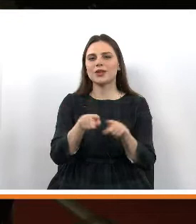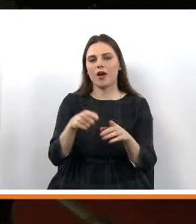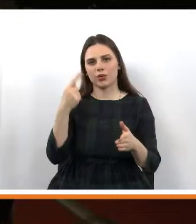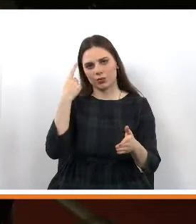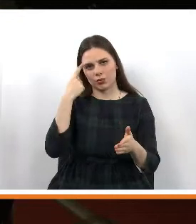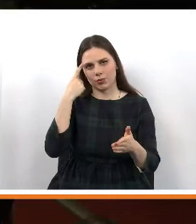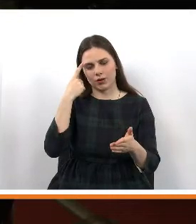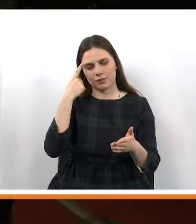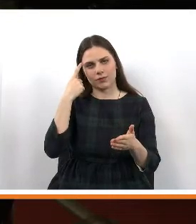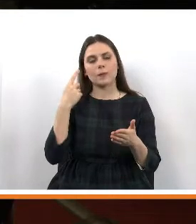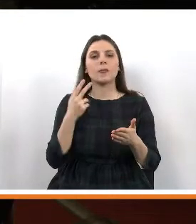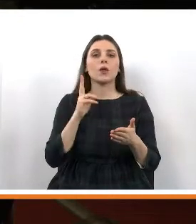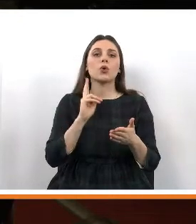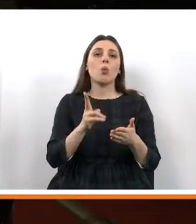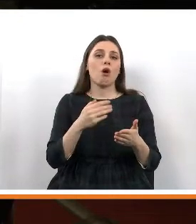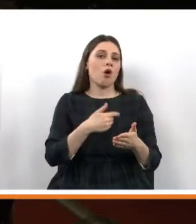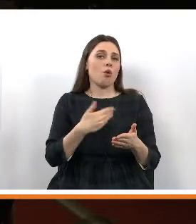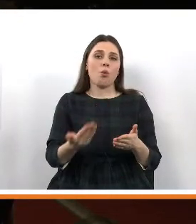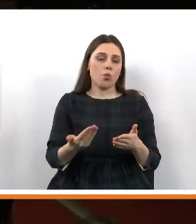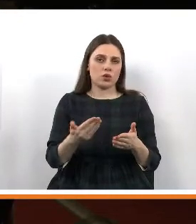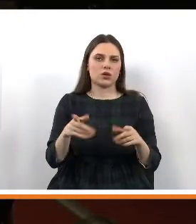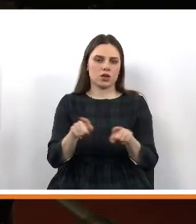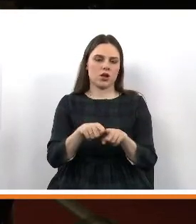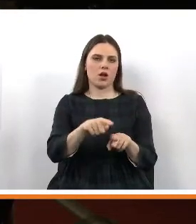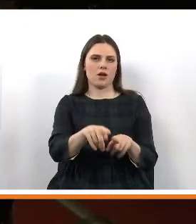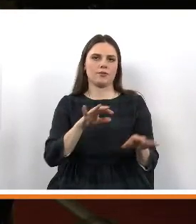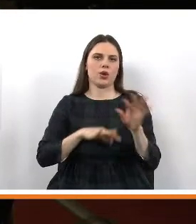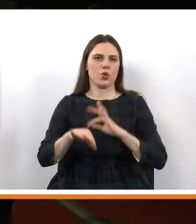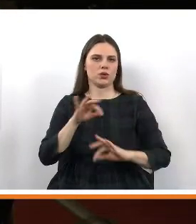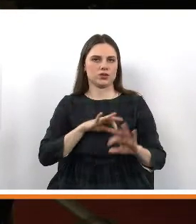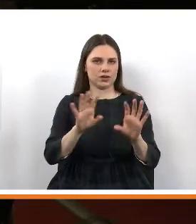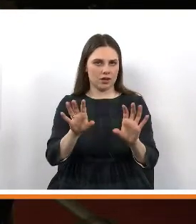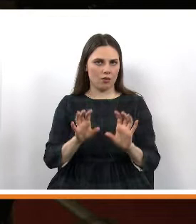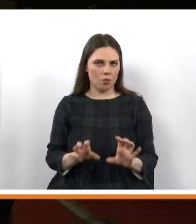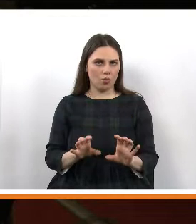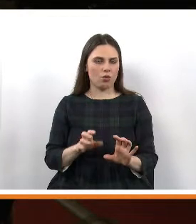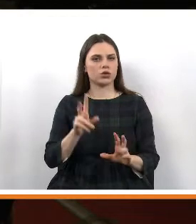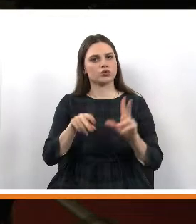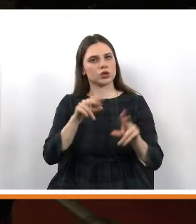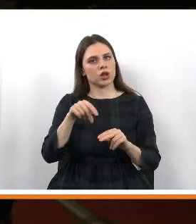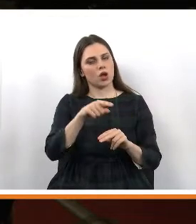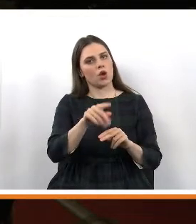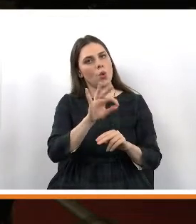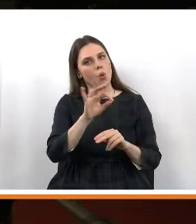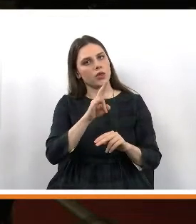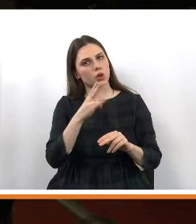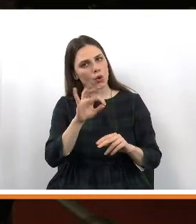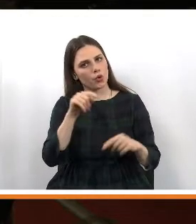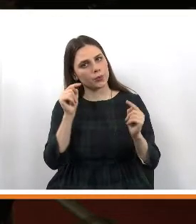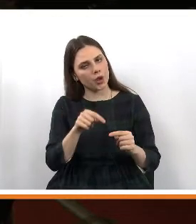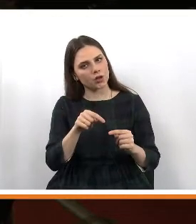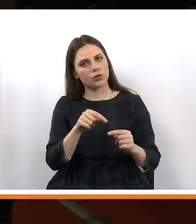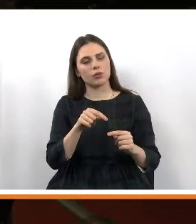И кто как вот хочет, тот так этот закон и применяет, считая, что какие-то нормы закона о некоммерческих к нему